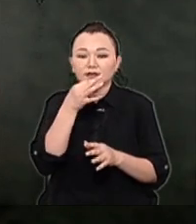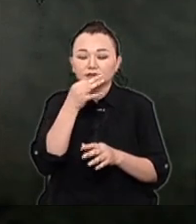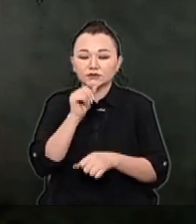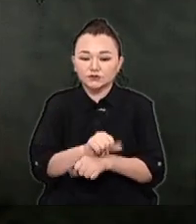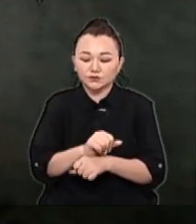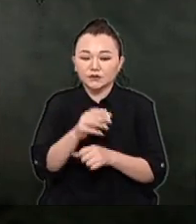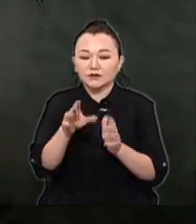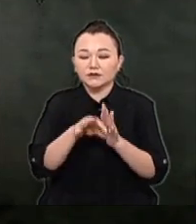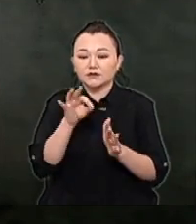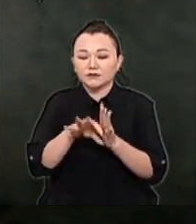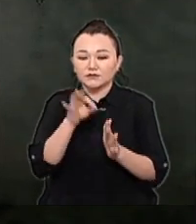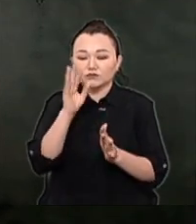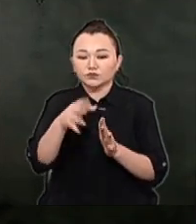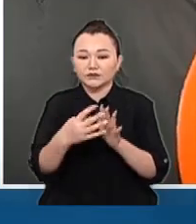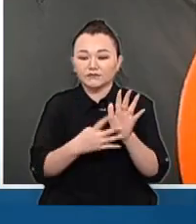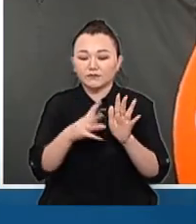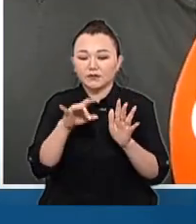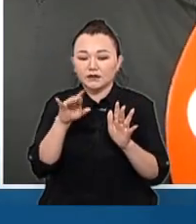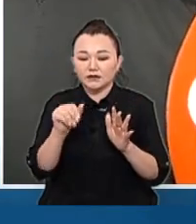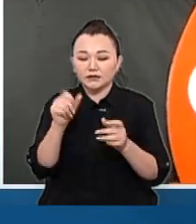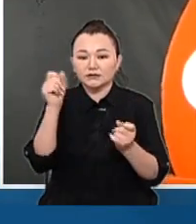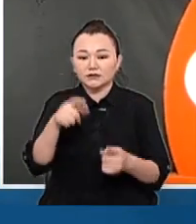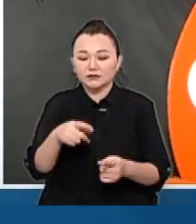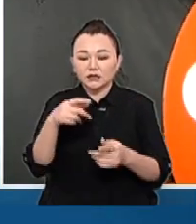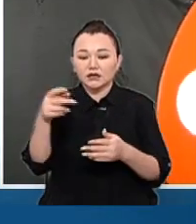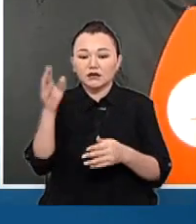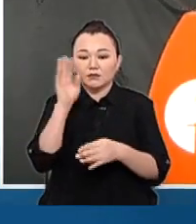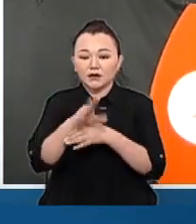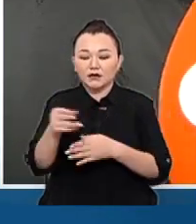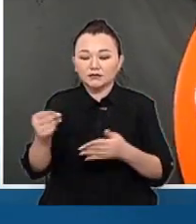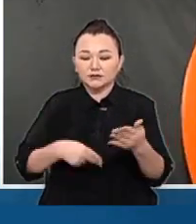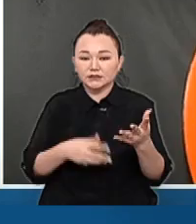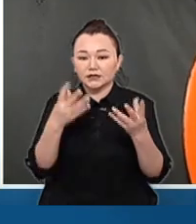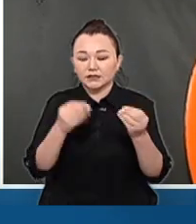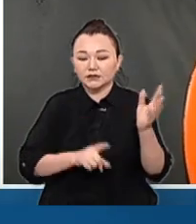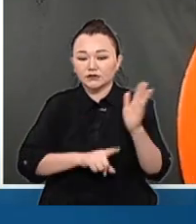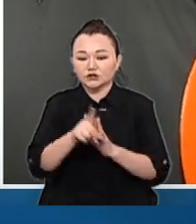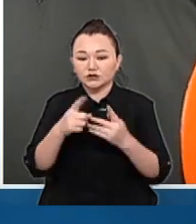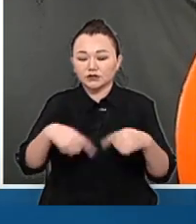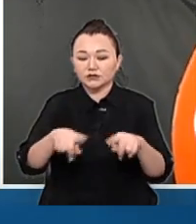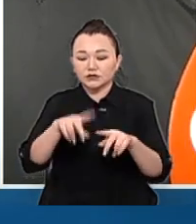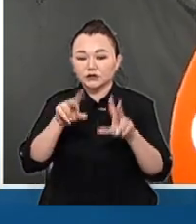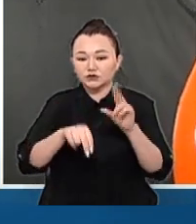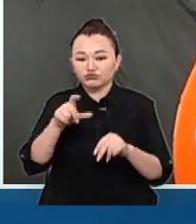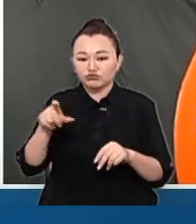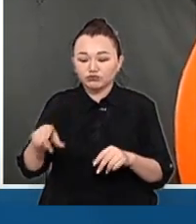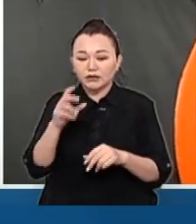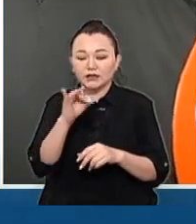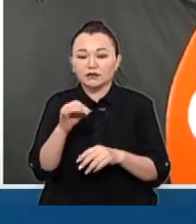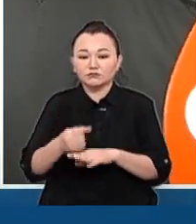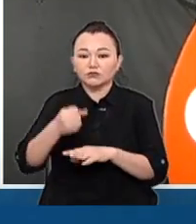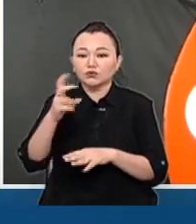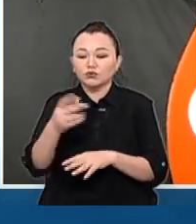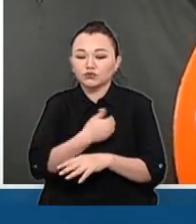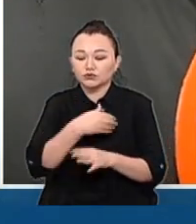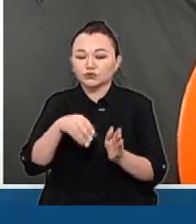тыс сайлау 19 наурызға белгіленіп отыр. Сәйкесінше жарлыққа қол қойылған сәттен бастап саяси ұйымдар үміткерлерін, ал депутат болуға ниетті